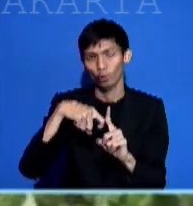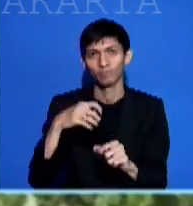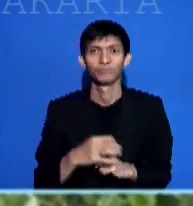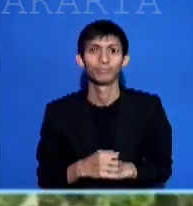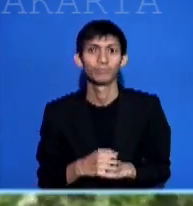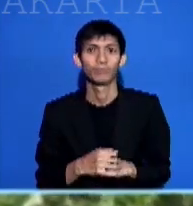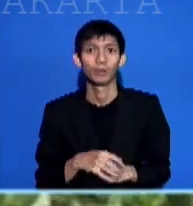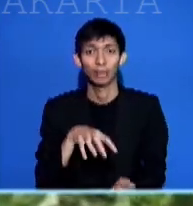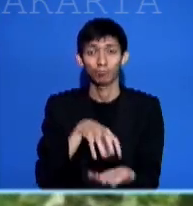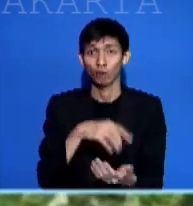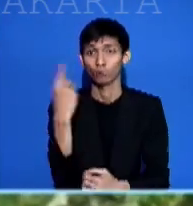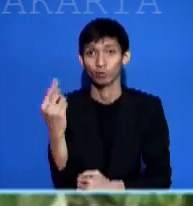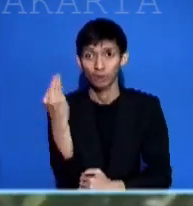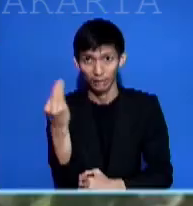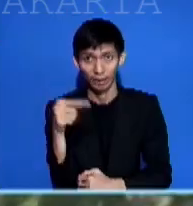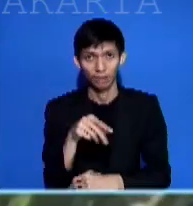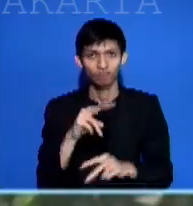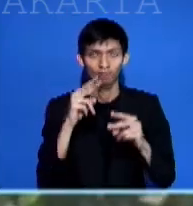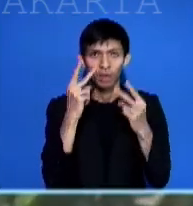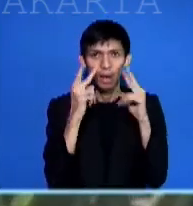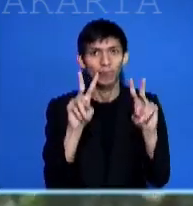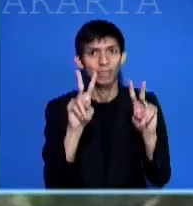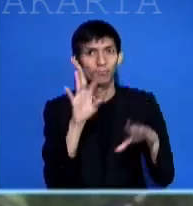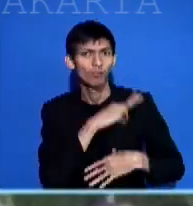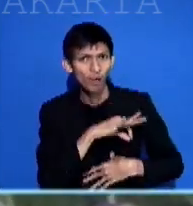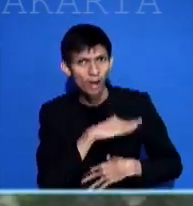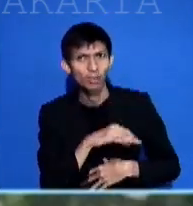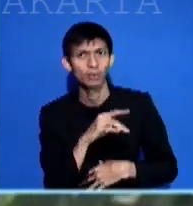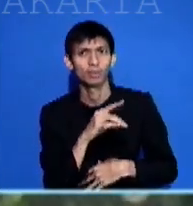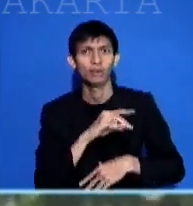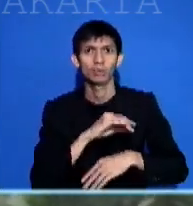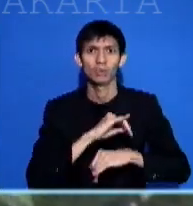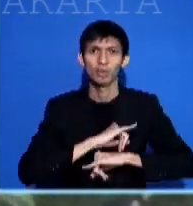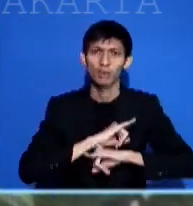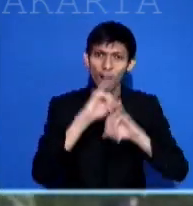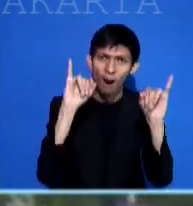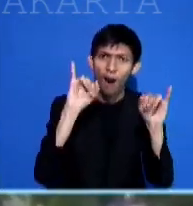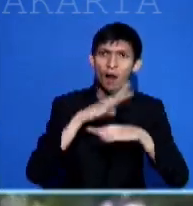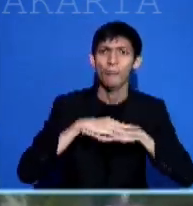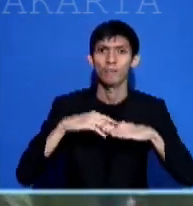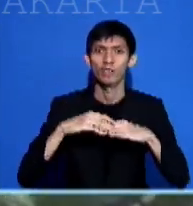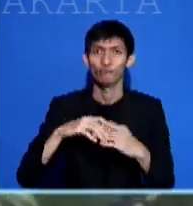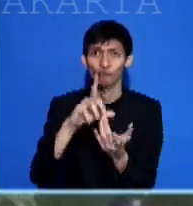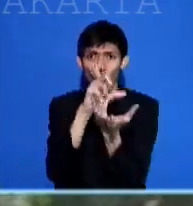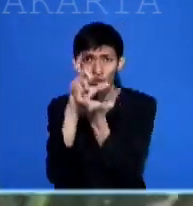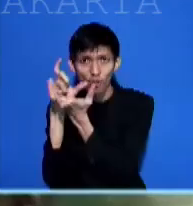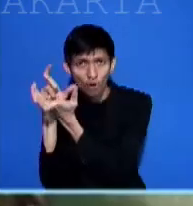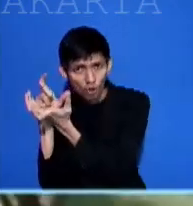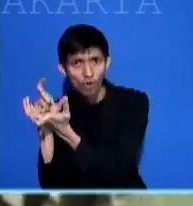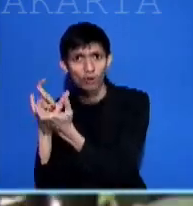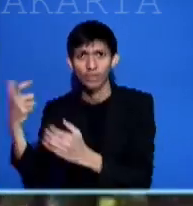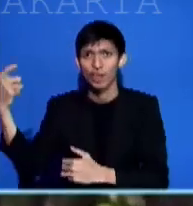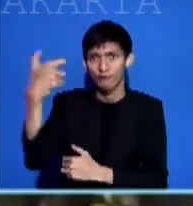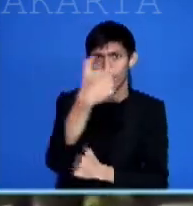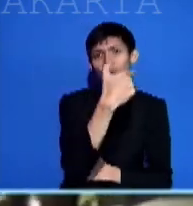wisataan Ugi asangat sesanam Inang as men obek fotografi sagetwuninganay lingkungan